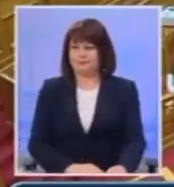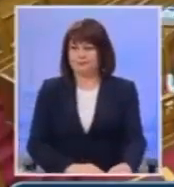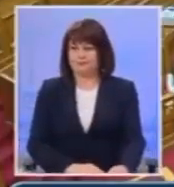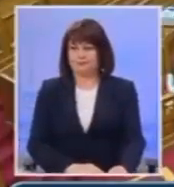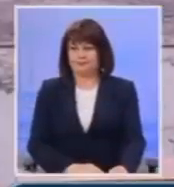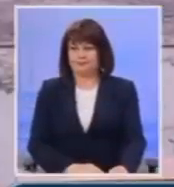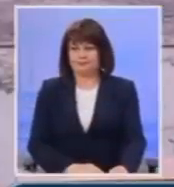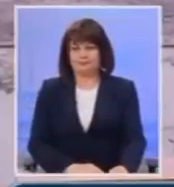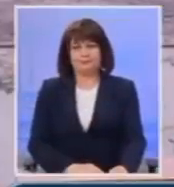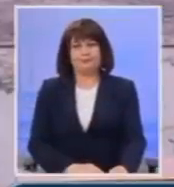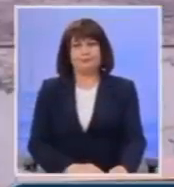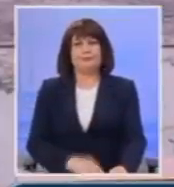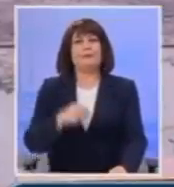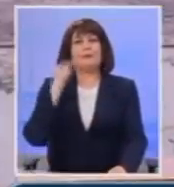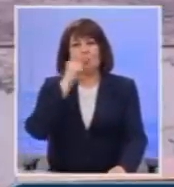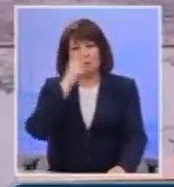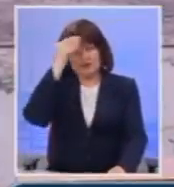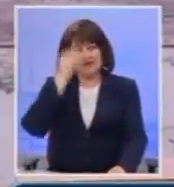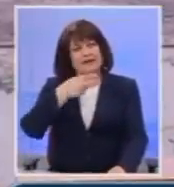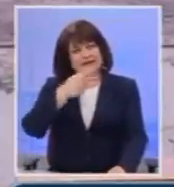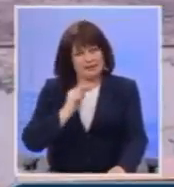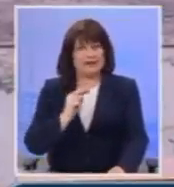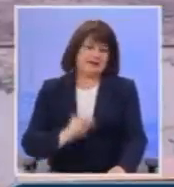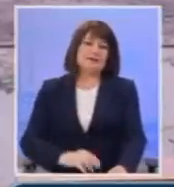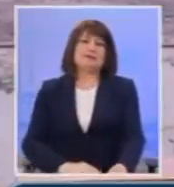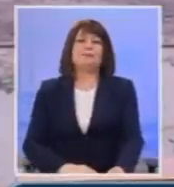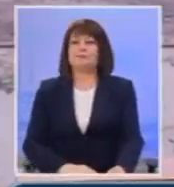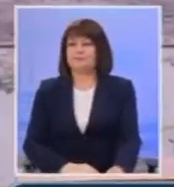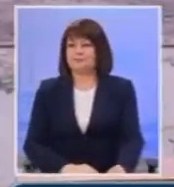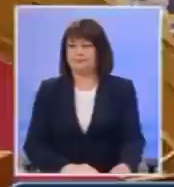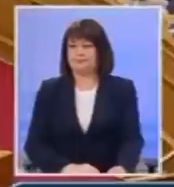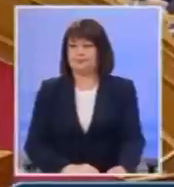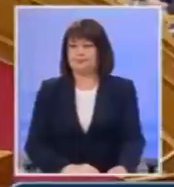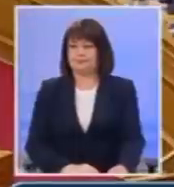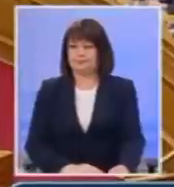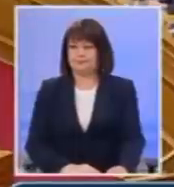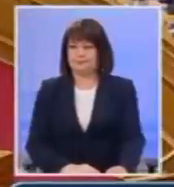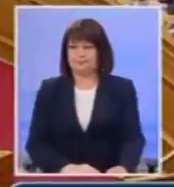Θεοδωράκη, ο Πρωθυπουργός κύριος Αλέξιος Τσίπρας έχει το λόγο. Ορίστε, κύριε Πρωθυπουργέ.